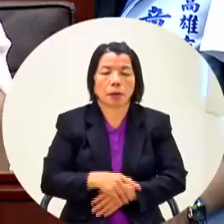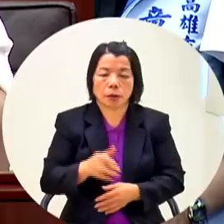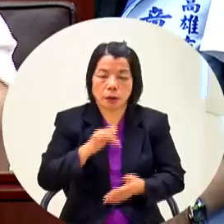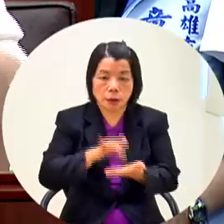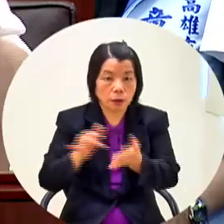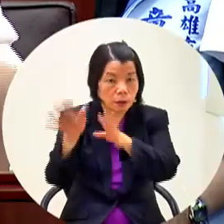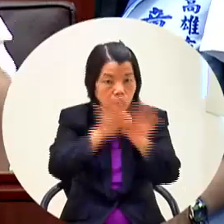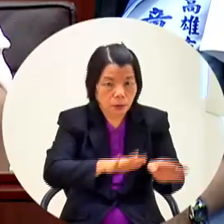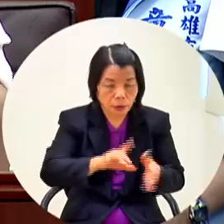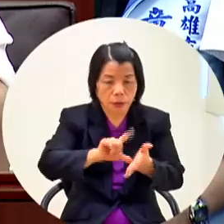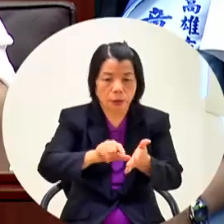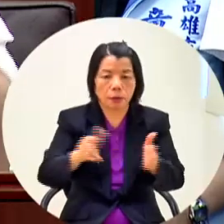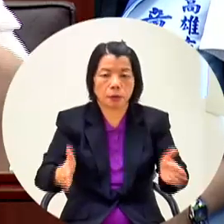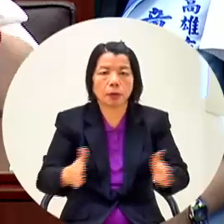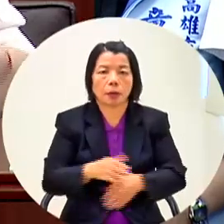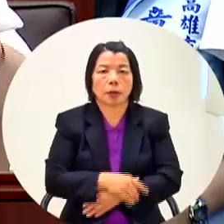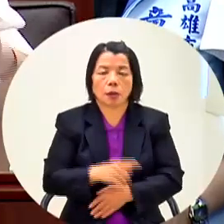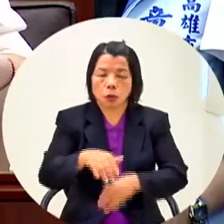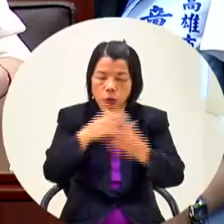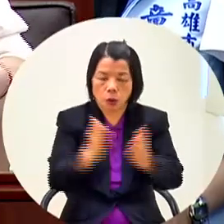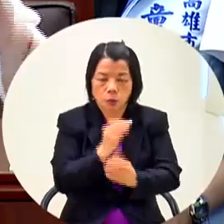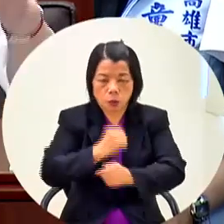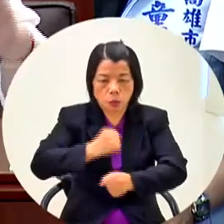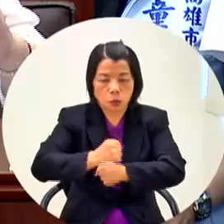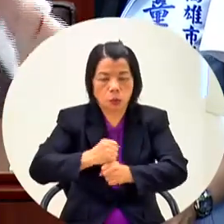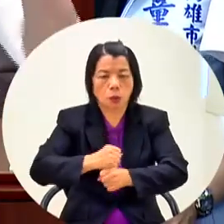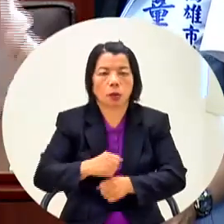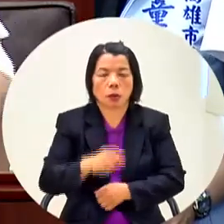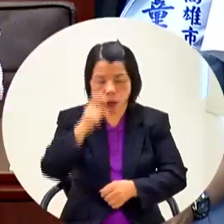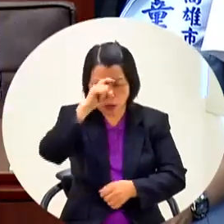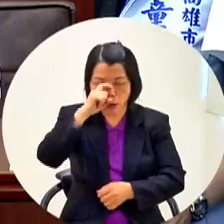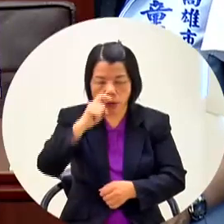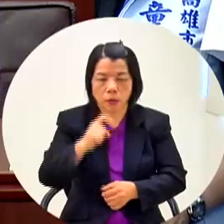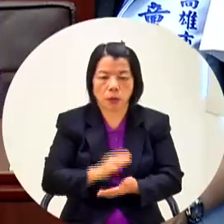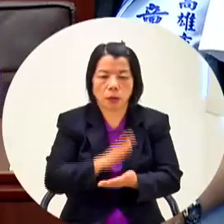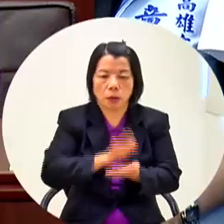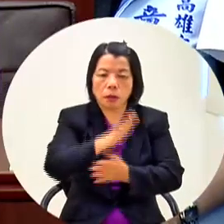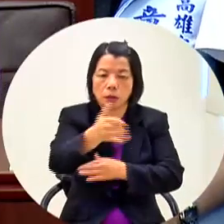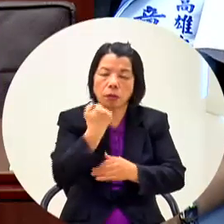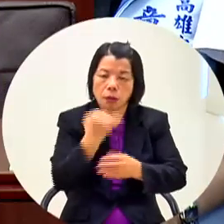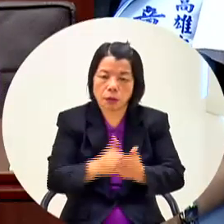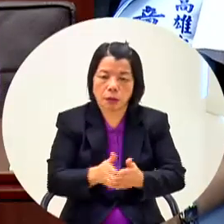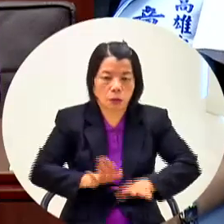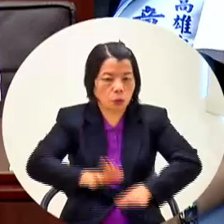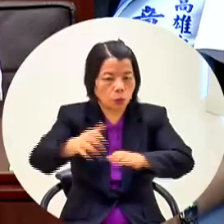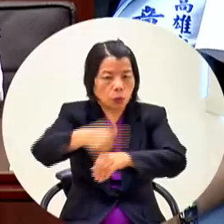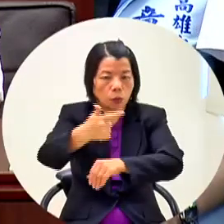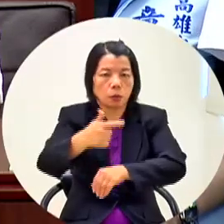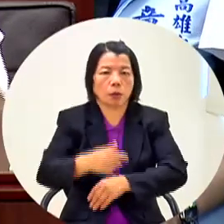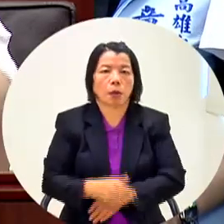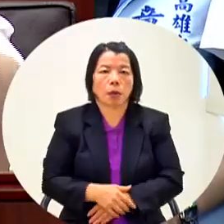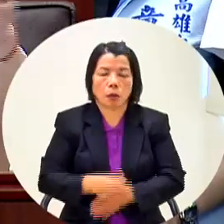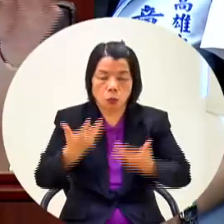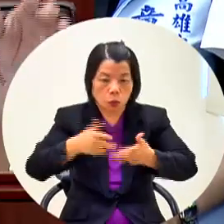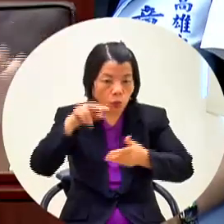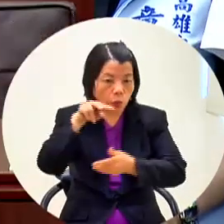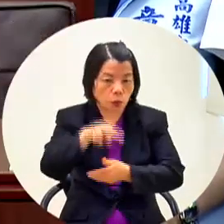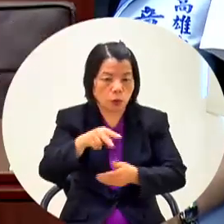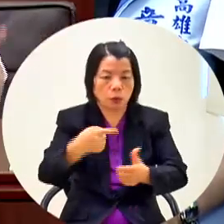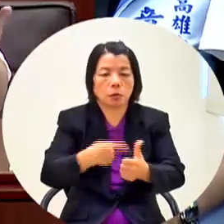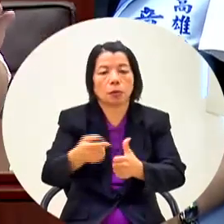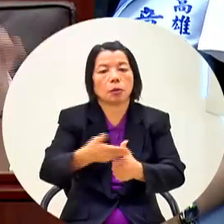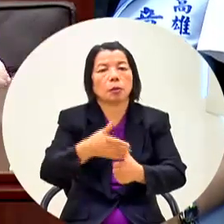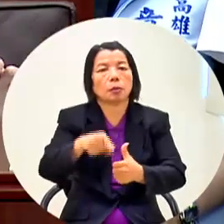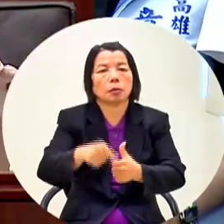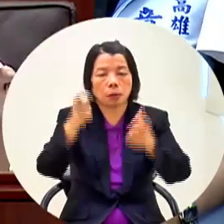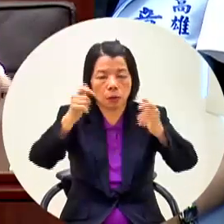真的我们一切的作为就是希望下一步能够飞跃跟跳升，所以我非常重视教育，我希望高雄市的教